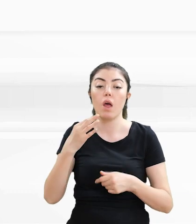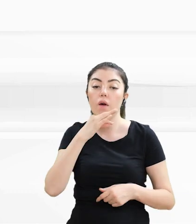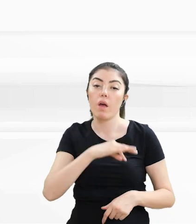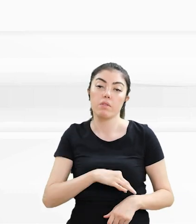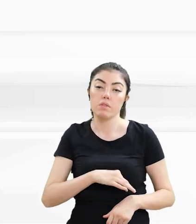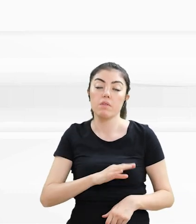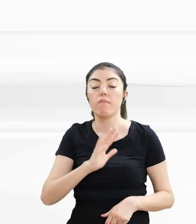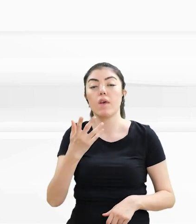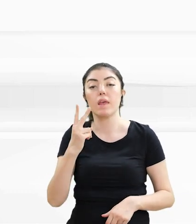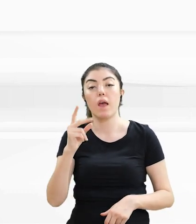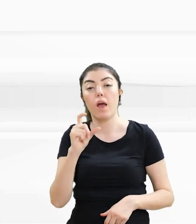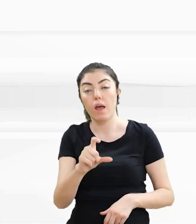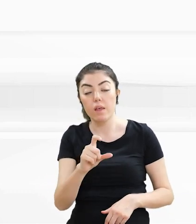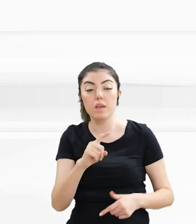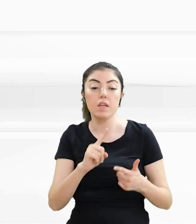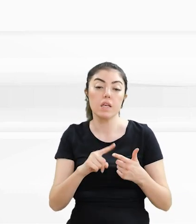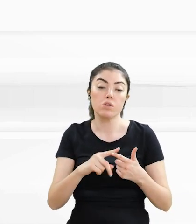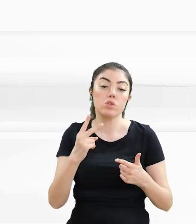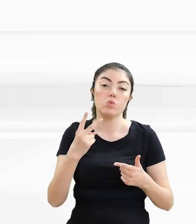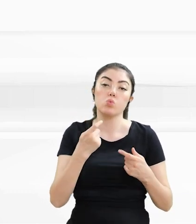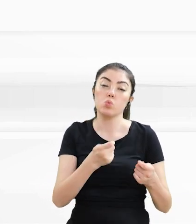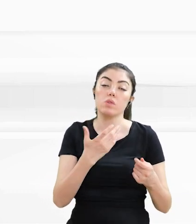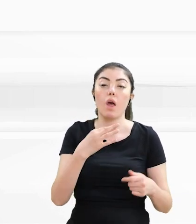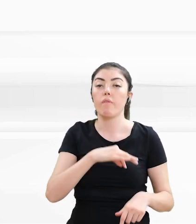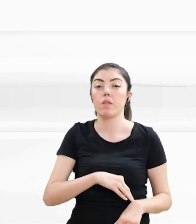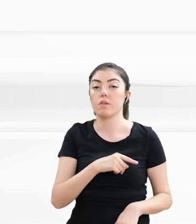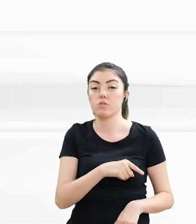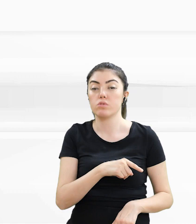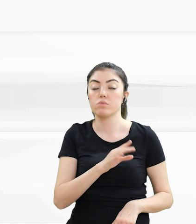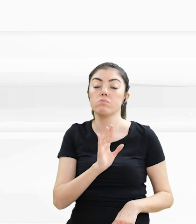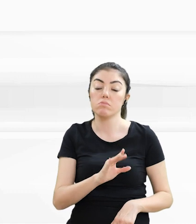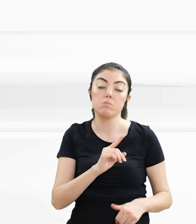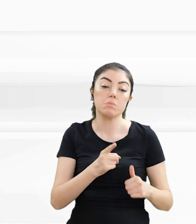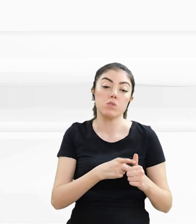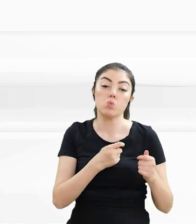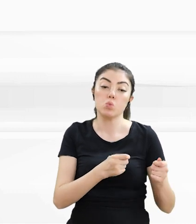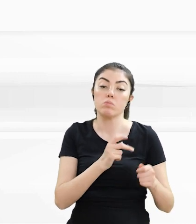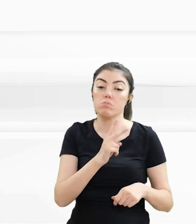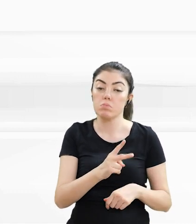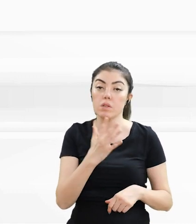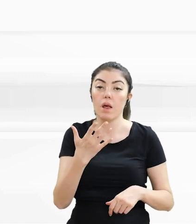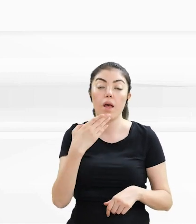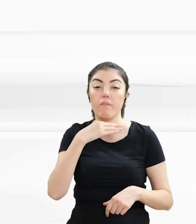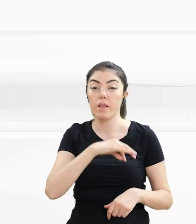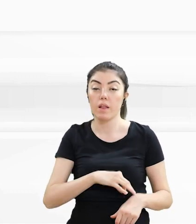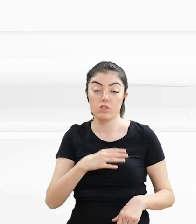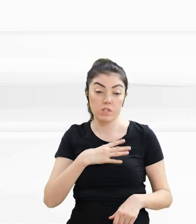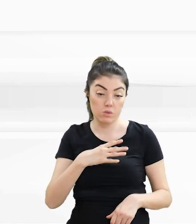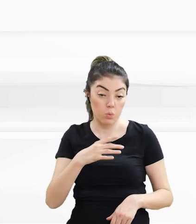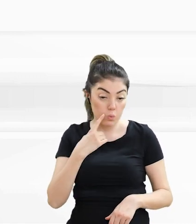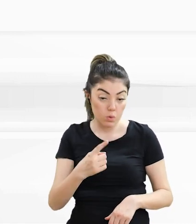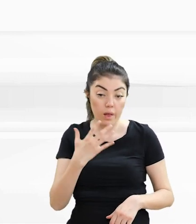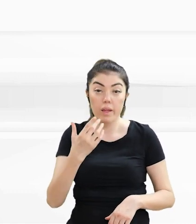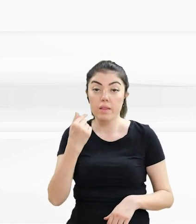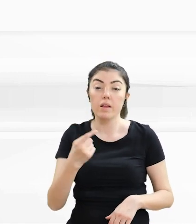avantajlı ya da iki aylık gittiğini düşünüyorum ikinci kurtar lad avantajlı Öyleyse biz ne yapacağız birinci kursun daha avantajlı